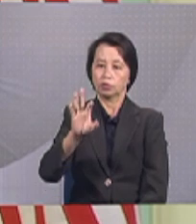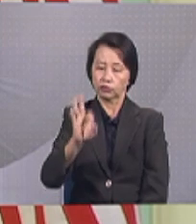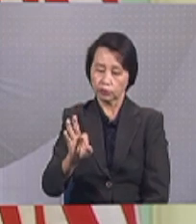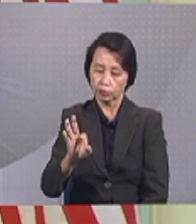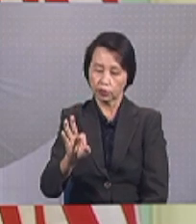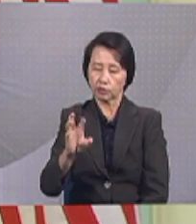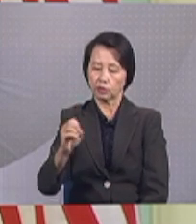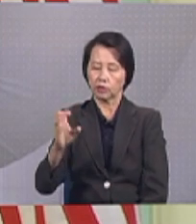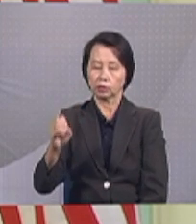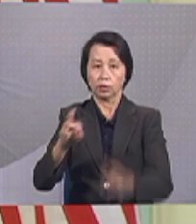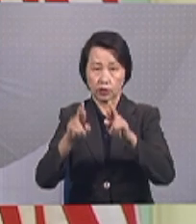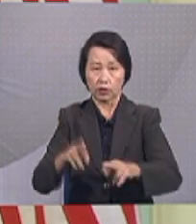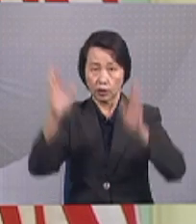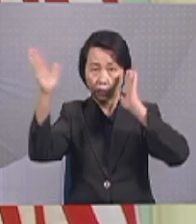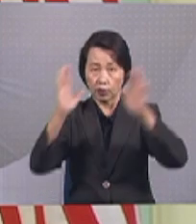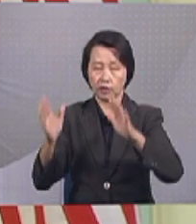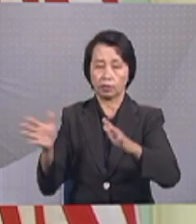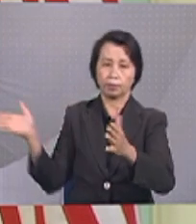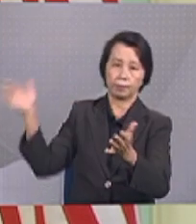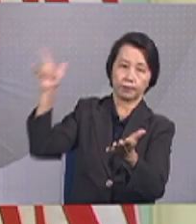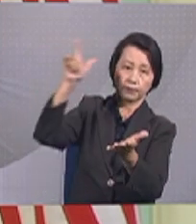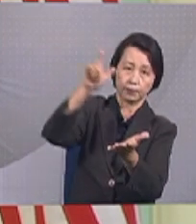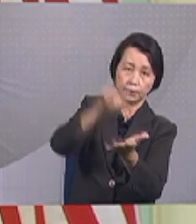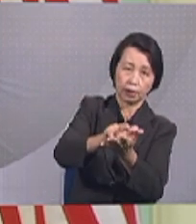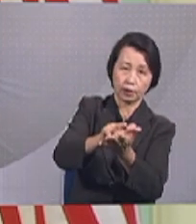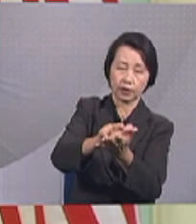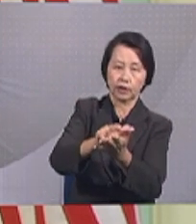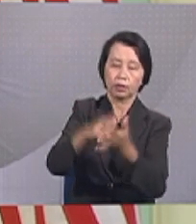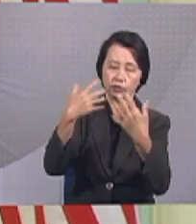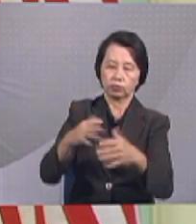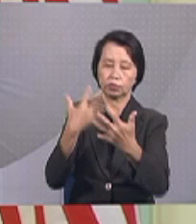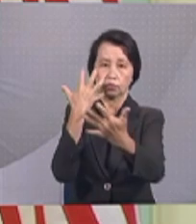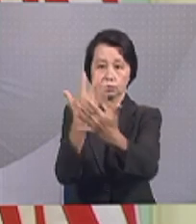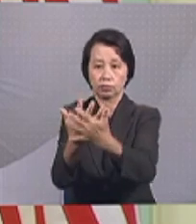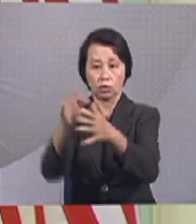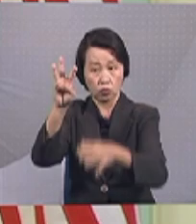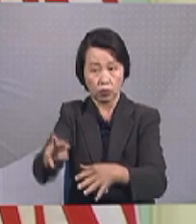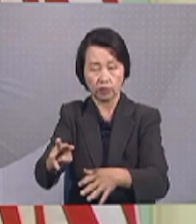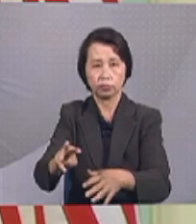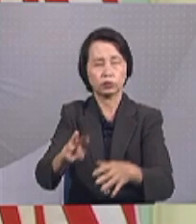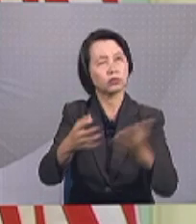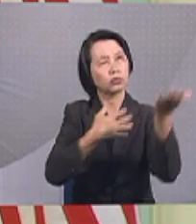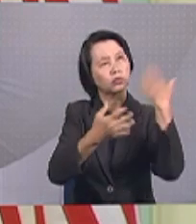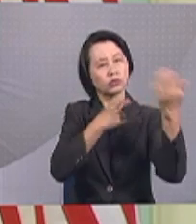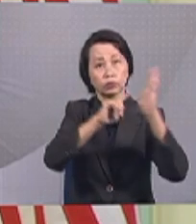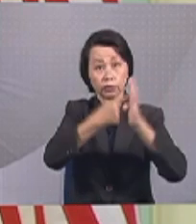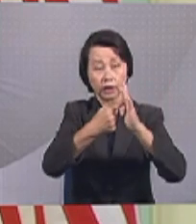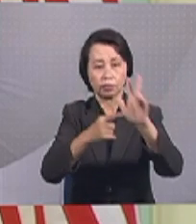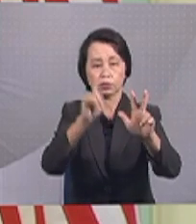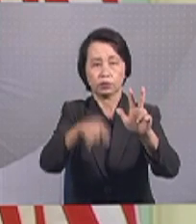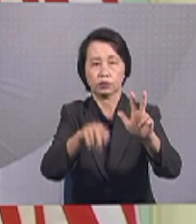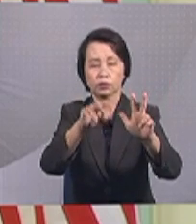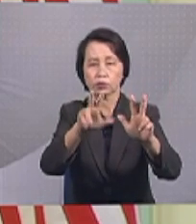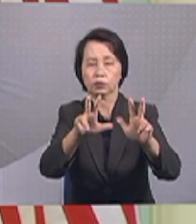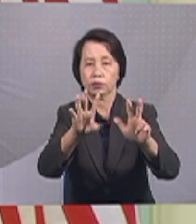36,900 rakyat Malaysia yang pulang dari luar negara telah di kuarantin wajib sejak 3 April 2020 dan